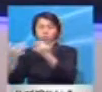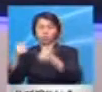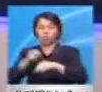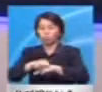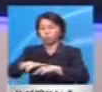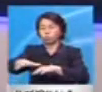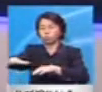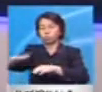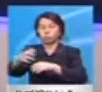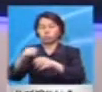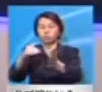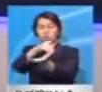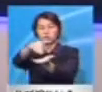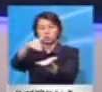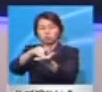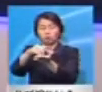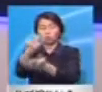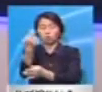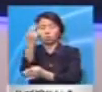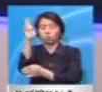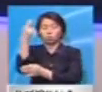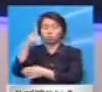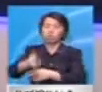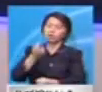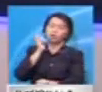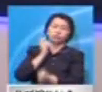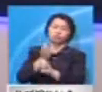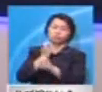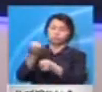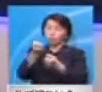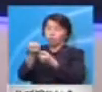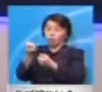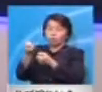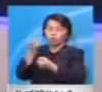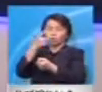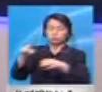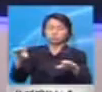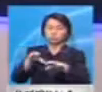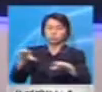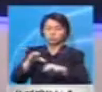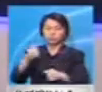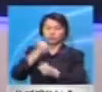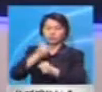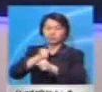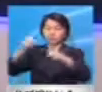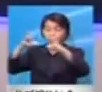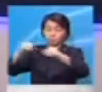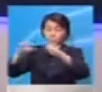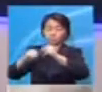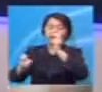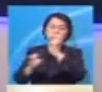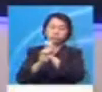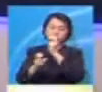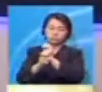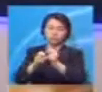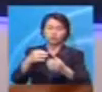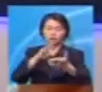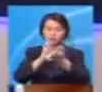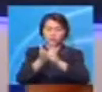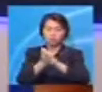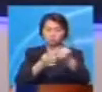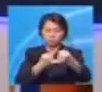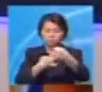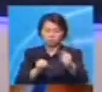merebak Ke kawasan tengah hutan sehingga menimbulkan kesukaran kepada anggota Bomba untuk melakukan kerja memadam api berikutan itu jabatan